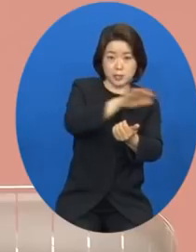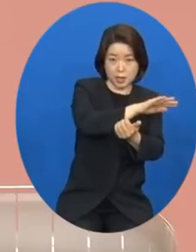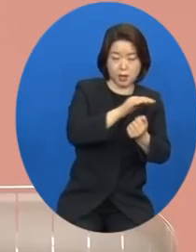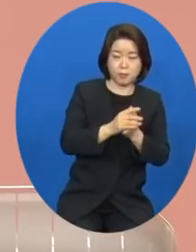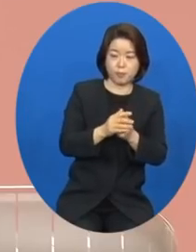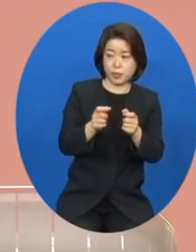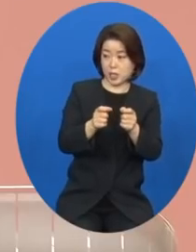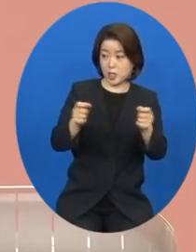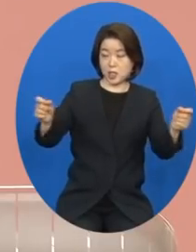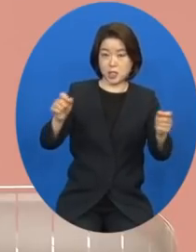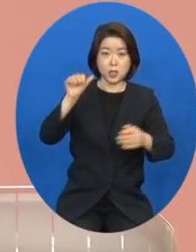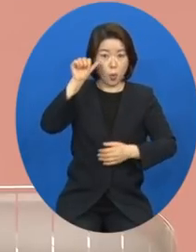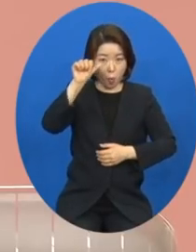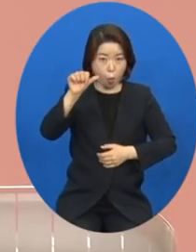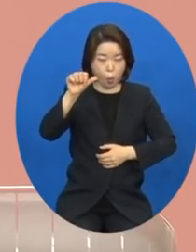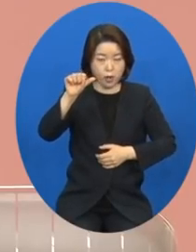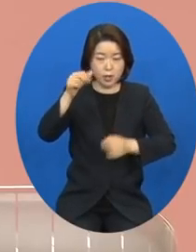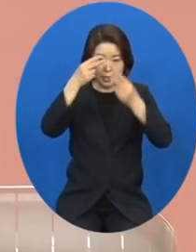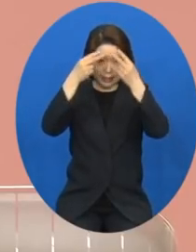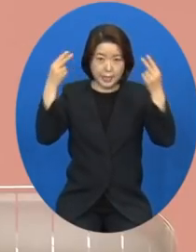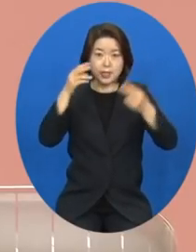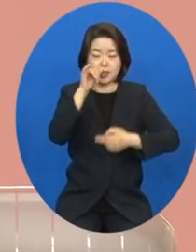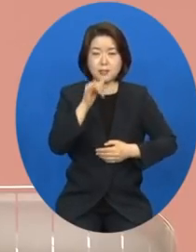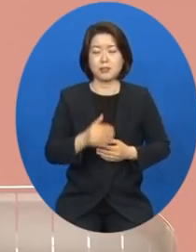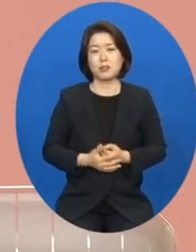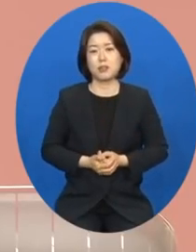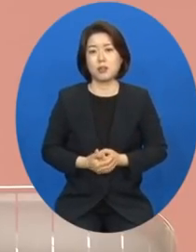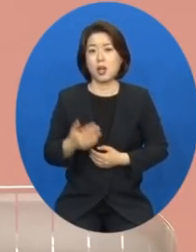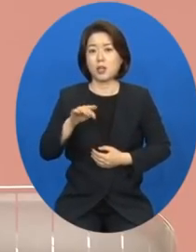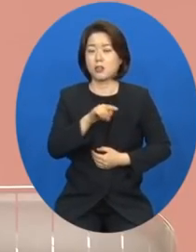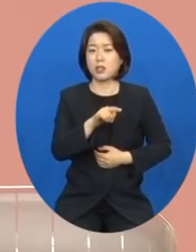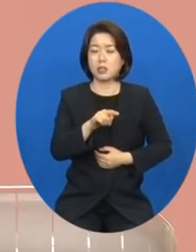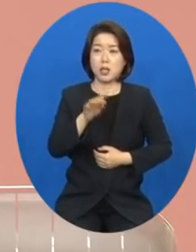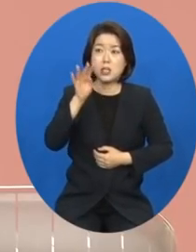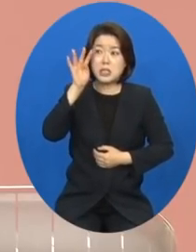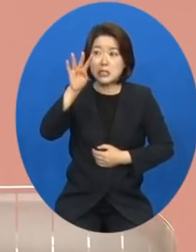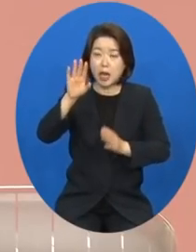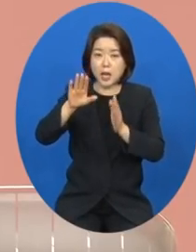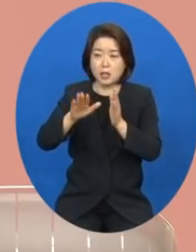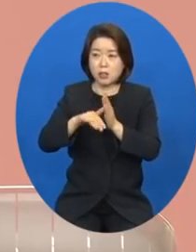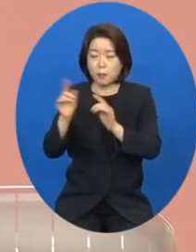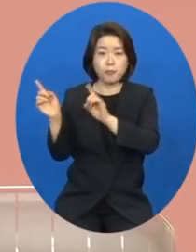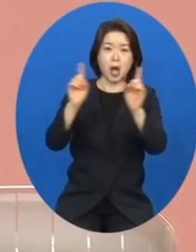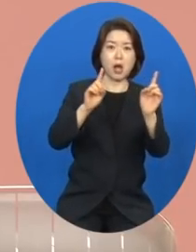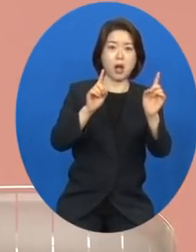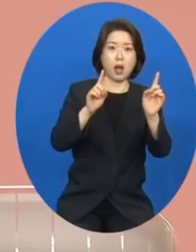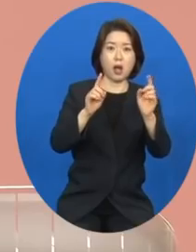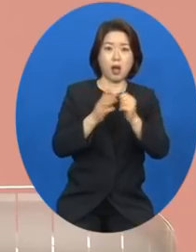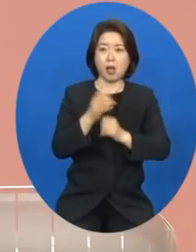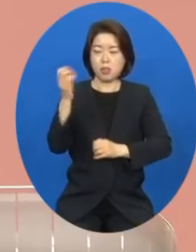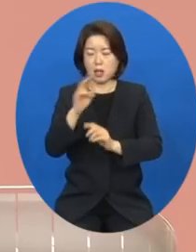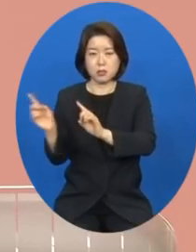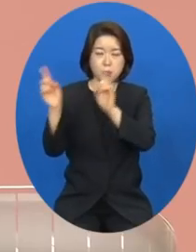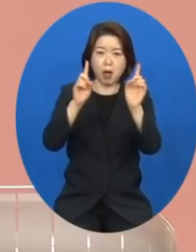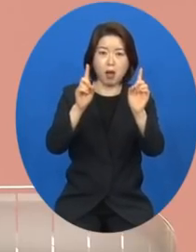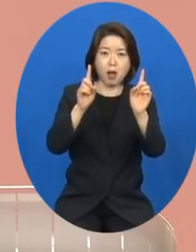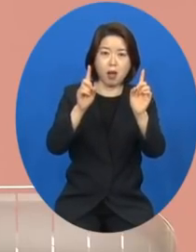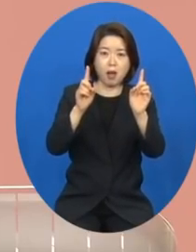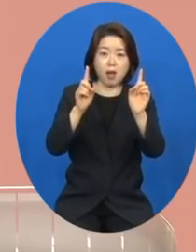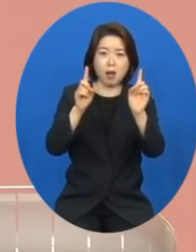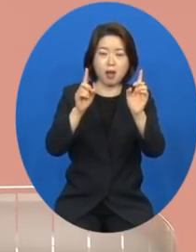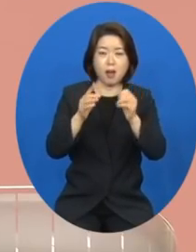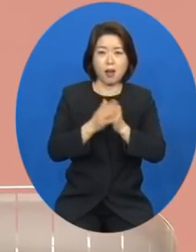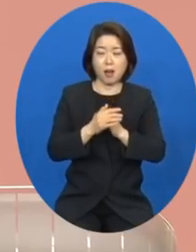시간이죠 여러분 2분이 사회의 차들은 나의 다시 깨어난 거에요 다시 따라 난 거예요